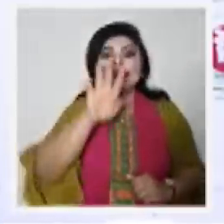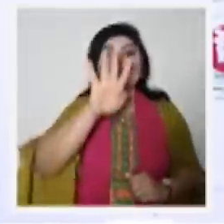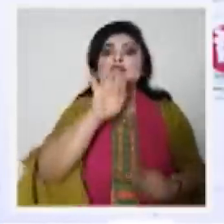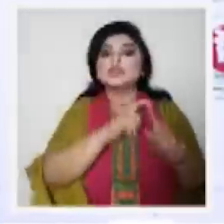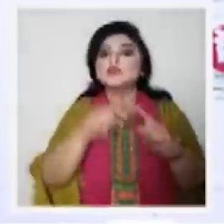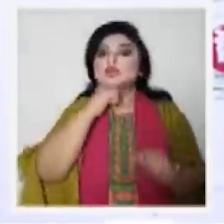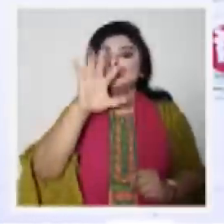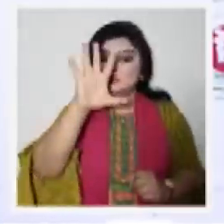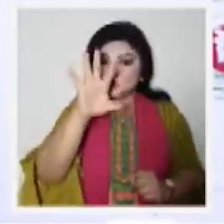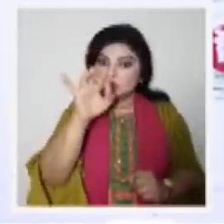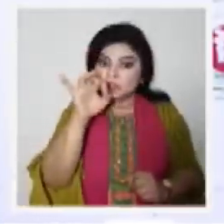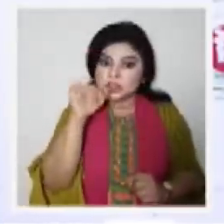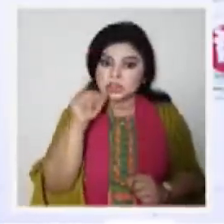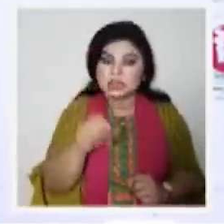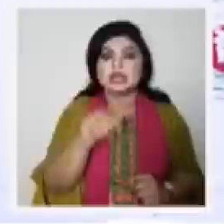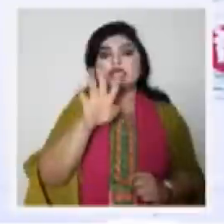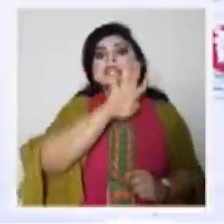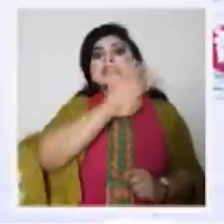31-40 বছর 194 জন,